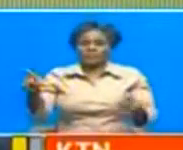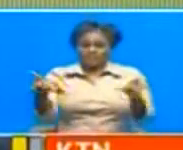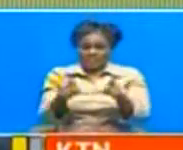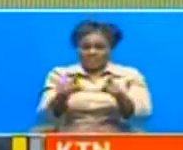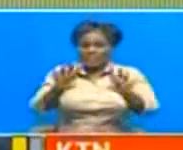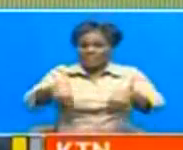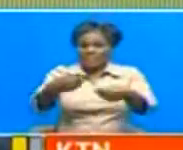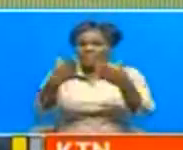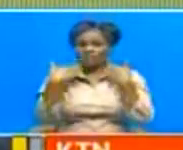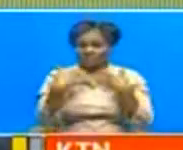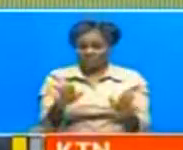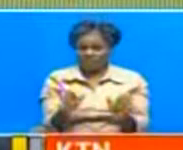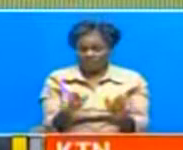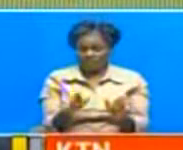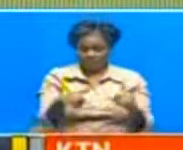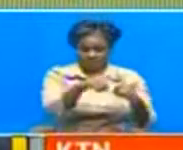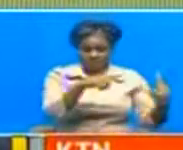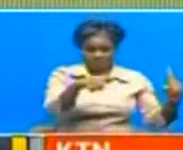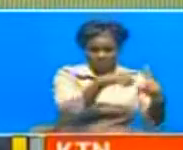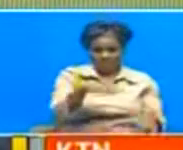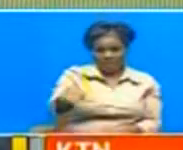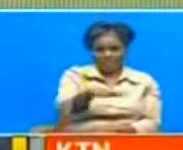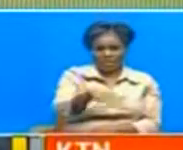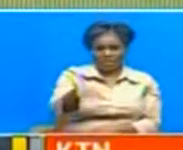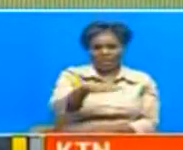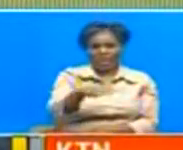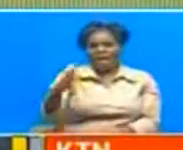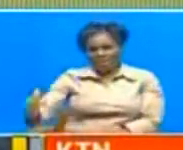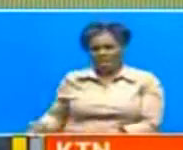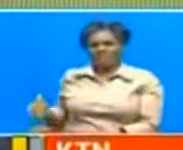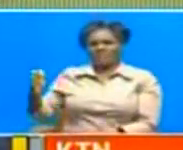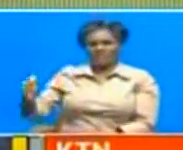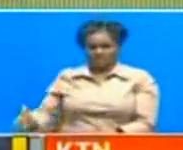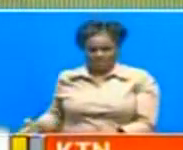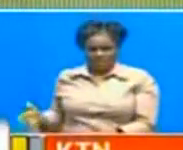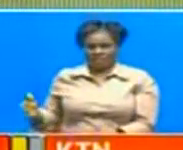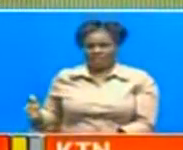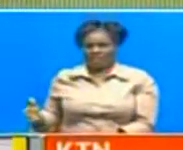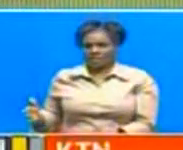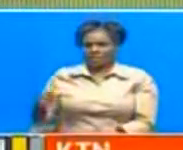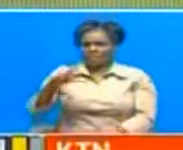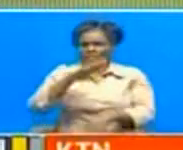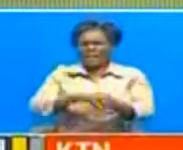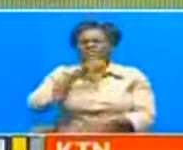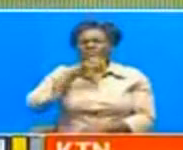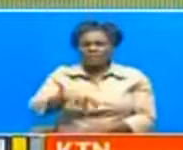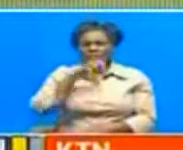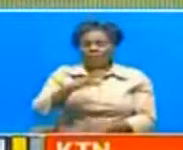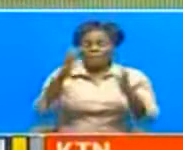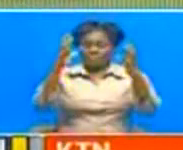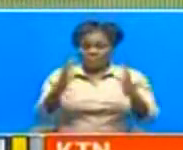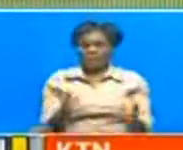kwa wawekezaji waliojenga kichinjio kimoja cha punda katika eneo la Naivasha. Ujenzi wa kichinjio hicho ulipokea shutuma kali kutoka kwa